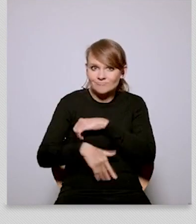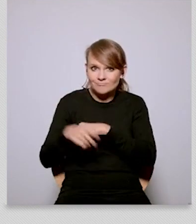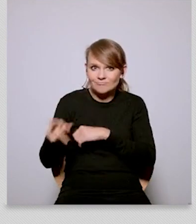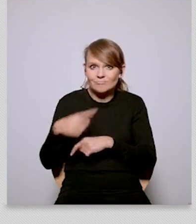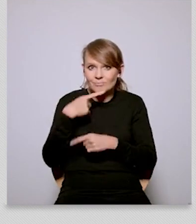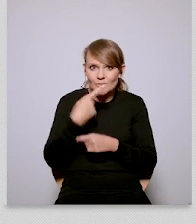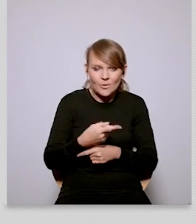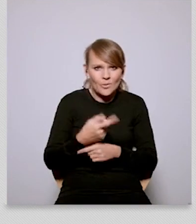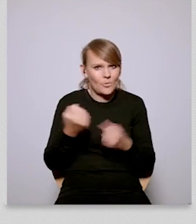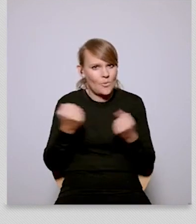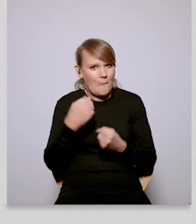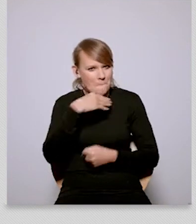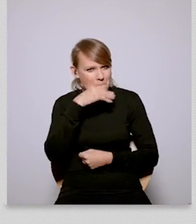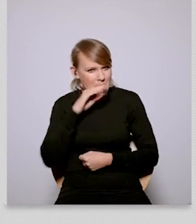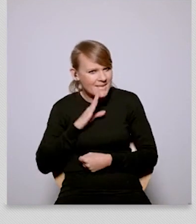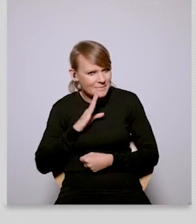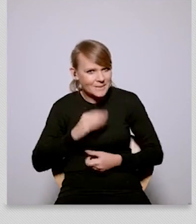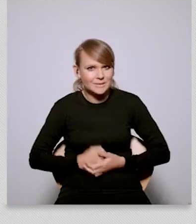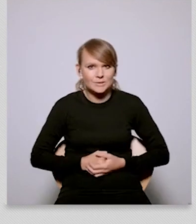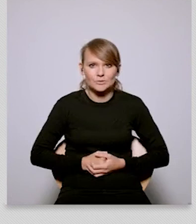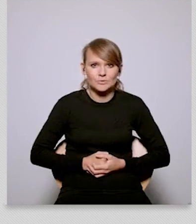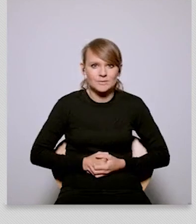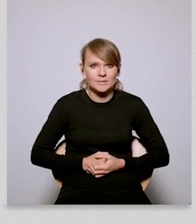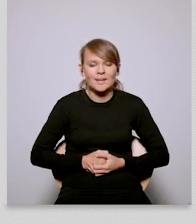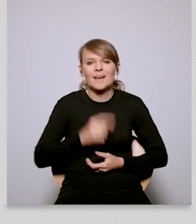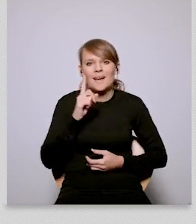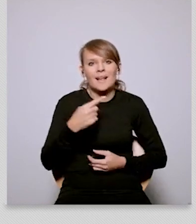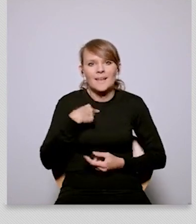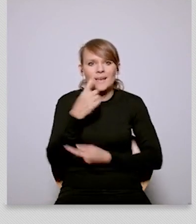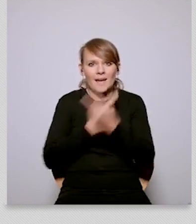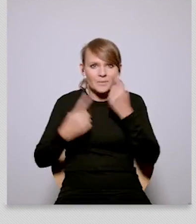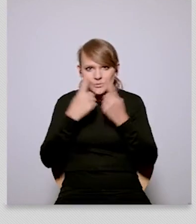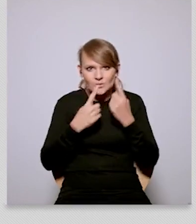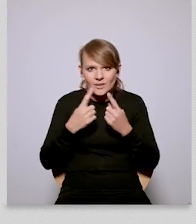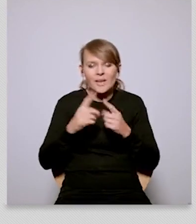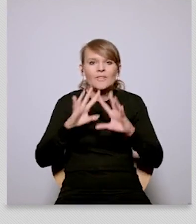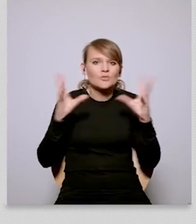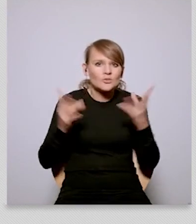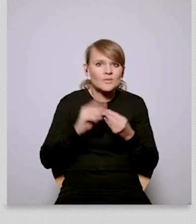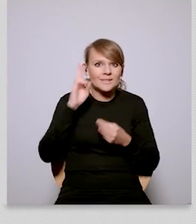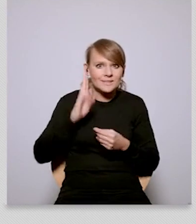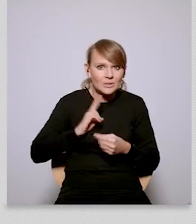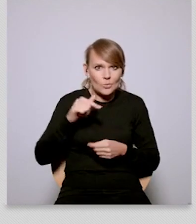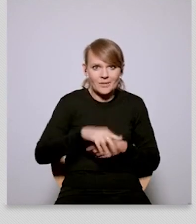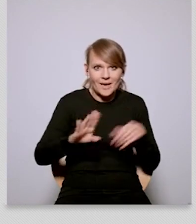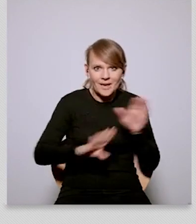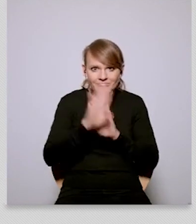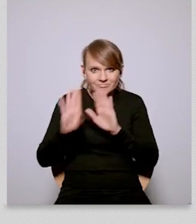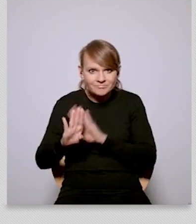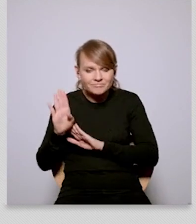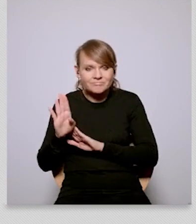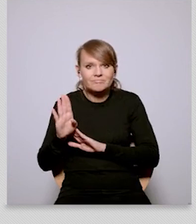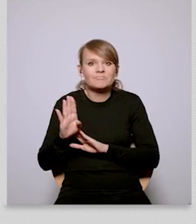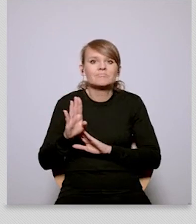pesymistyczne ale myślę że no wszystkie nasze instytucje tutaj reprezentowane mają